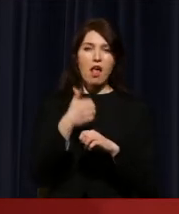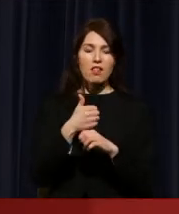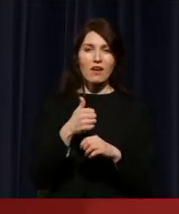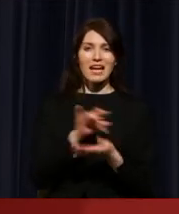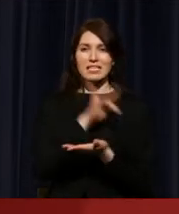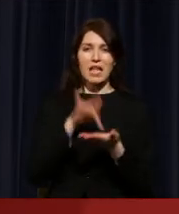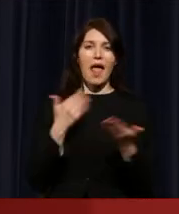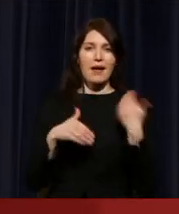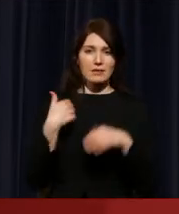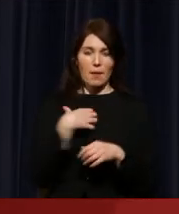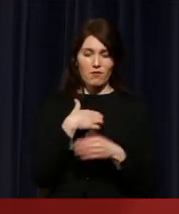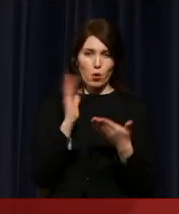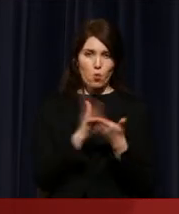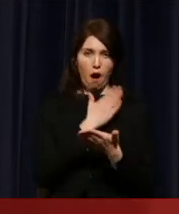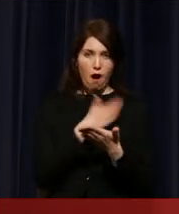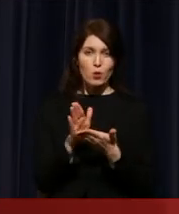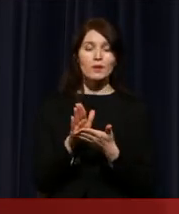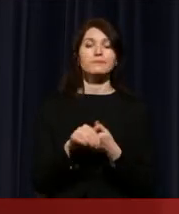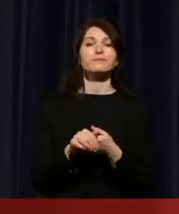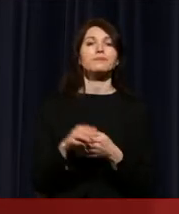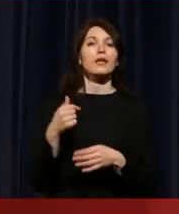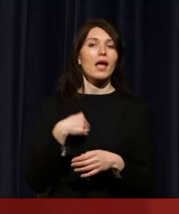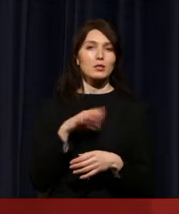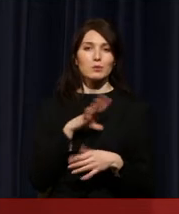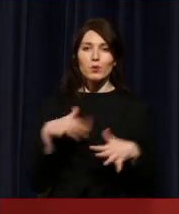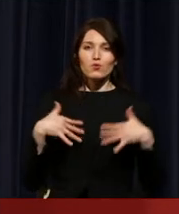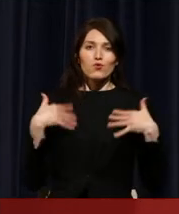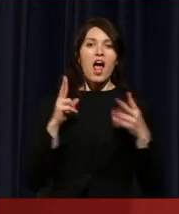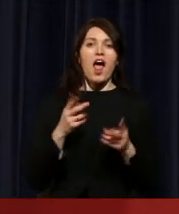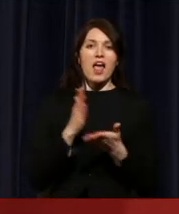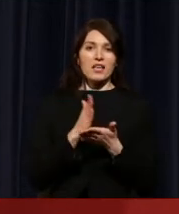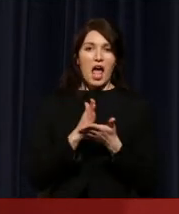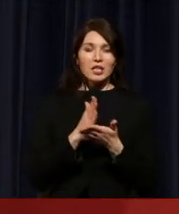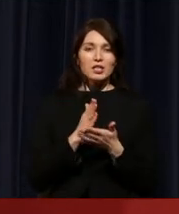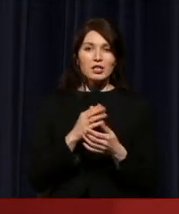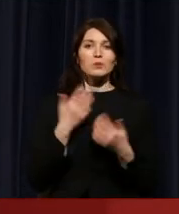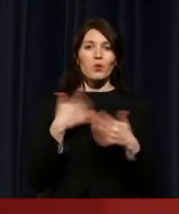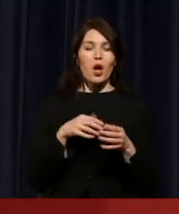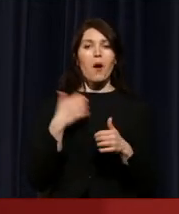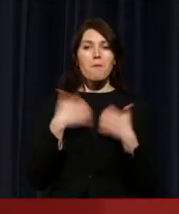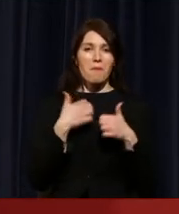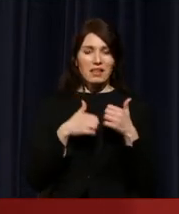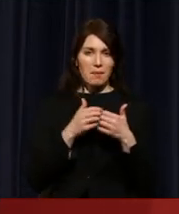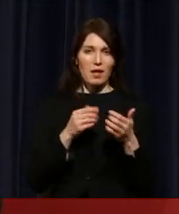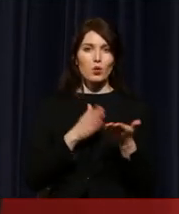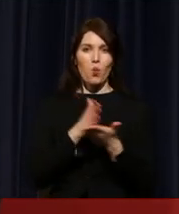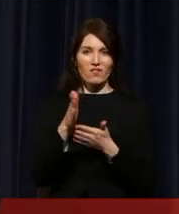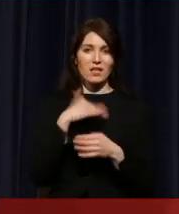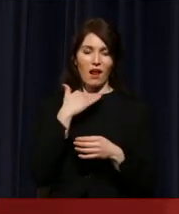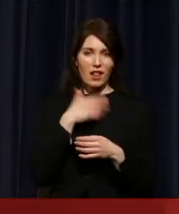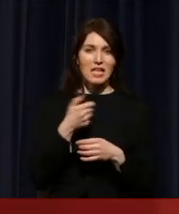centralizētais eksāmens jākārto. Un tad, protams, biju priecīga, ka es esmu eksaktajā klasē ģimnāzijā iestājusies, jo tas man nāca par